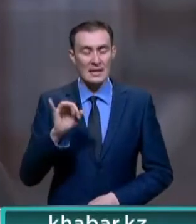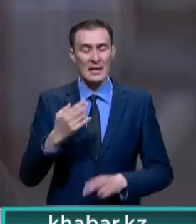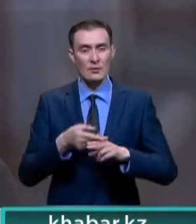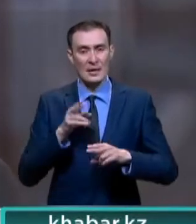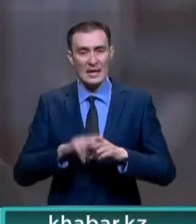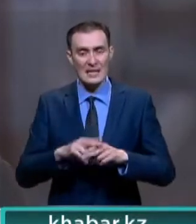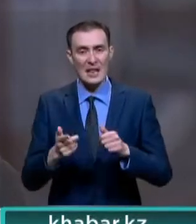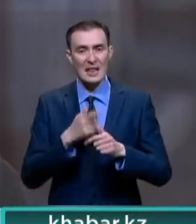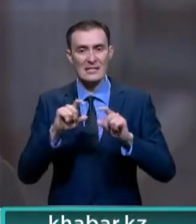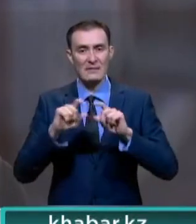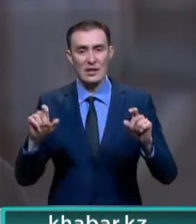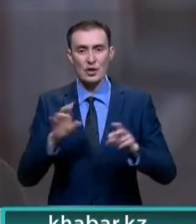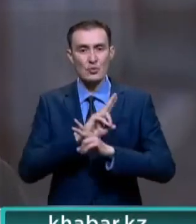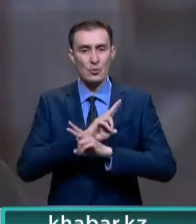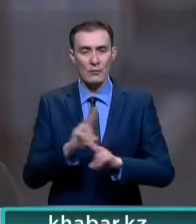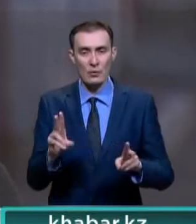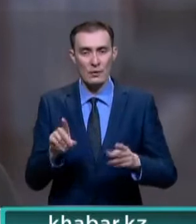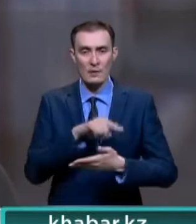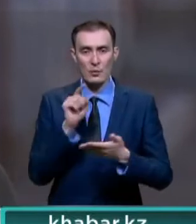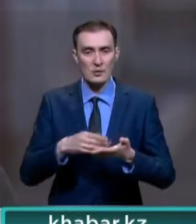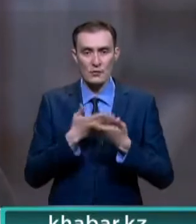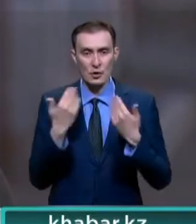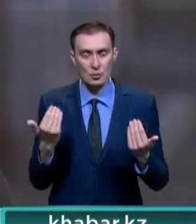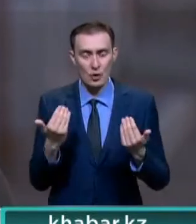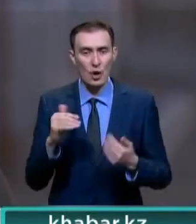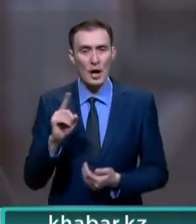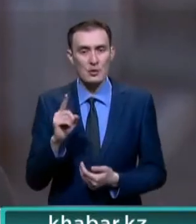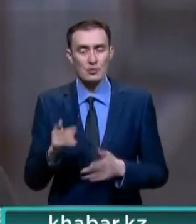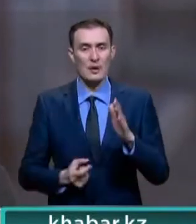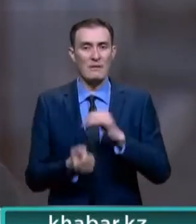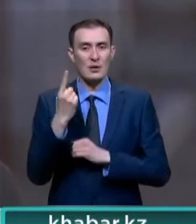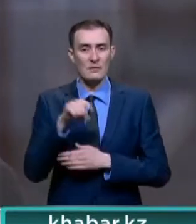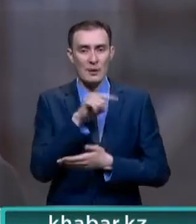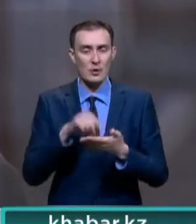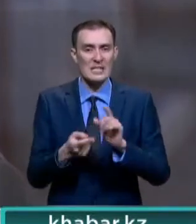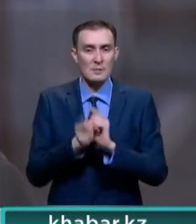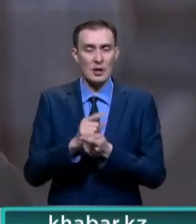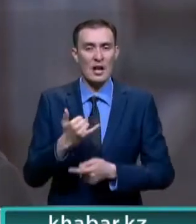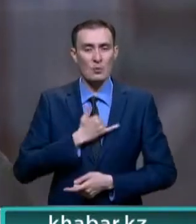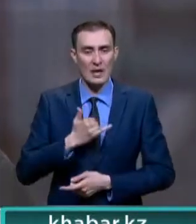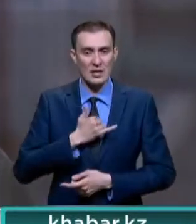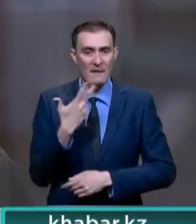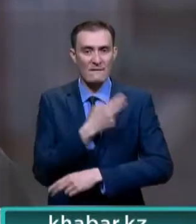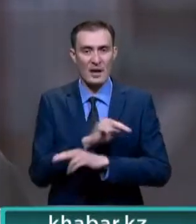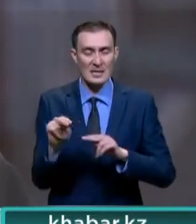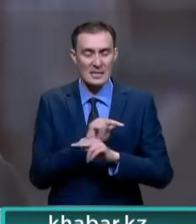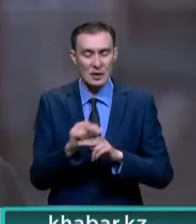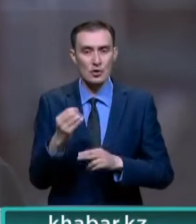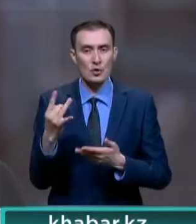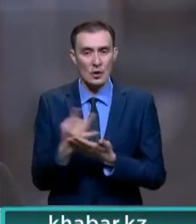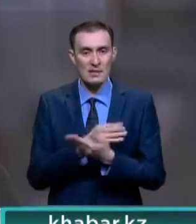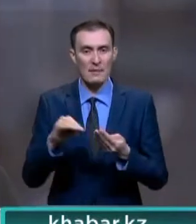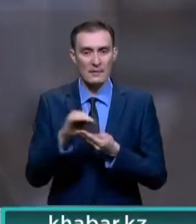эти названия ни у кого не вызывают вопросы. Почему-то вопросы вызывают изменения нашей вакцины. Еще